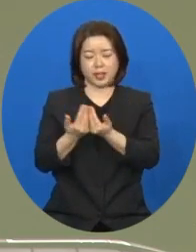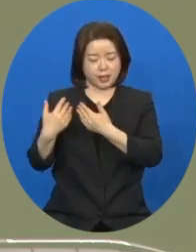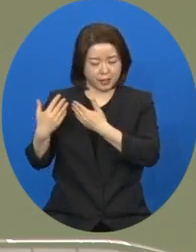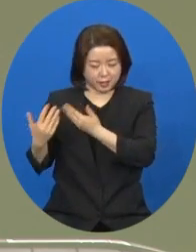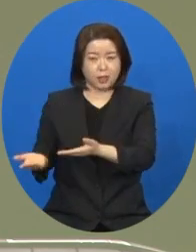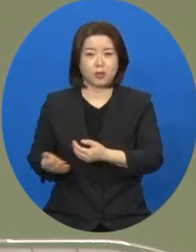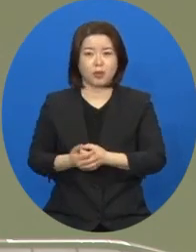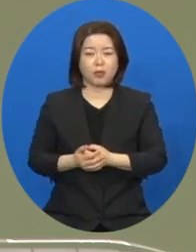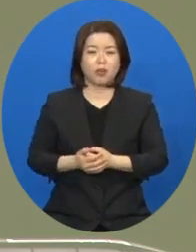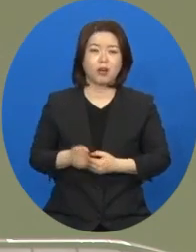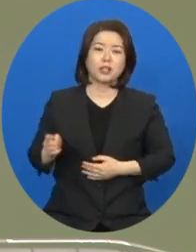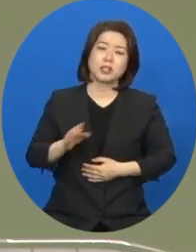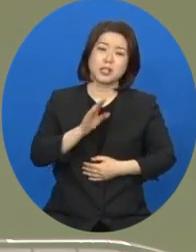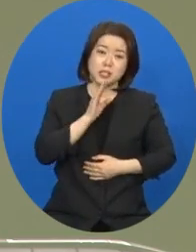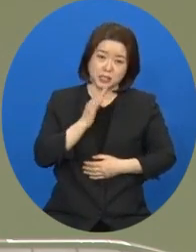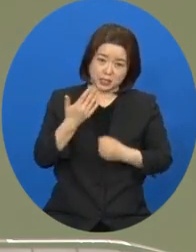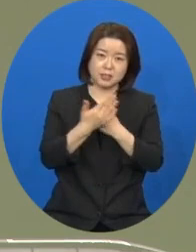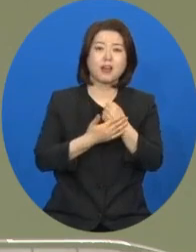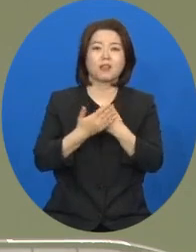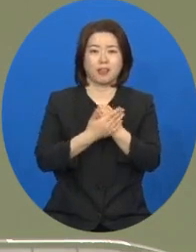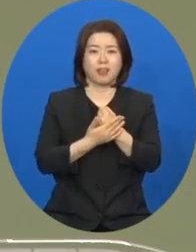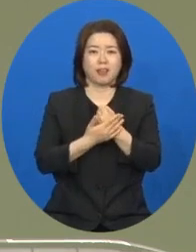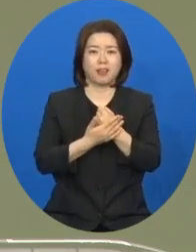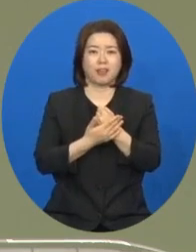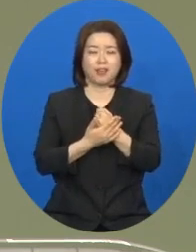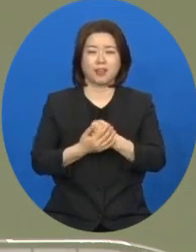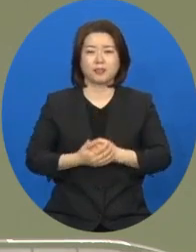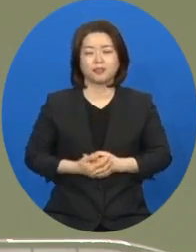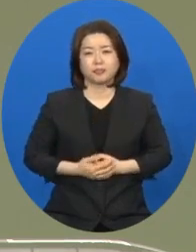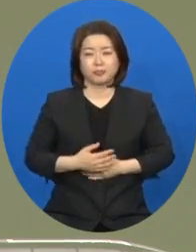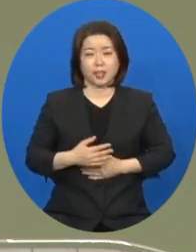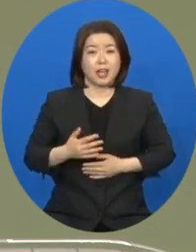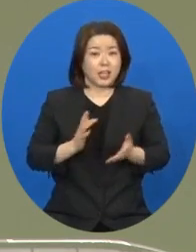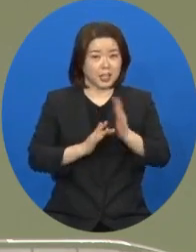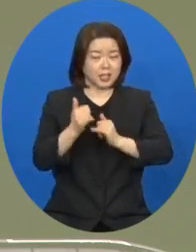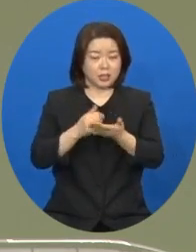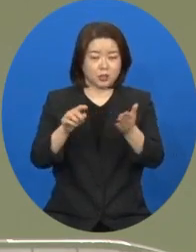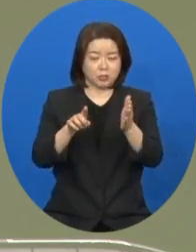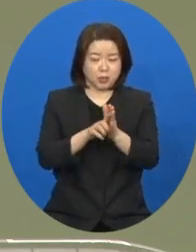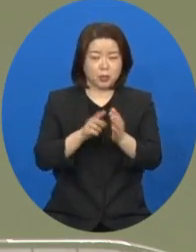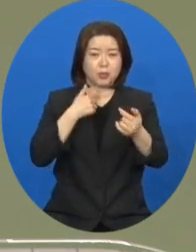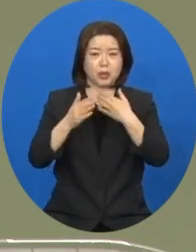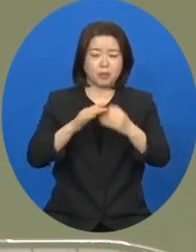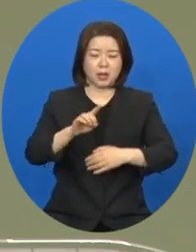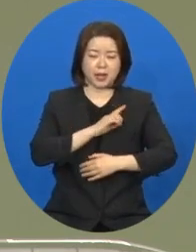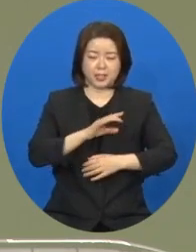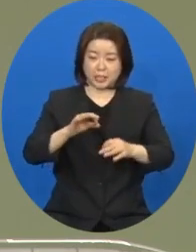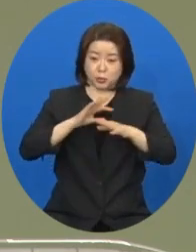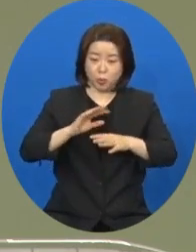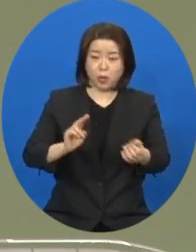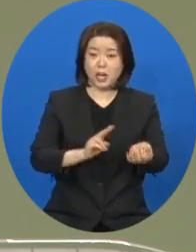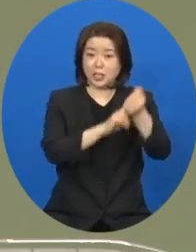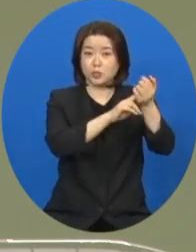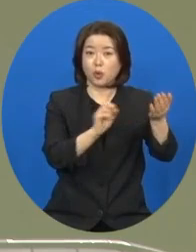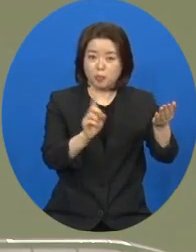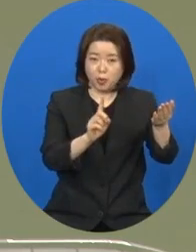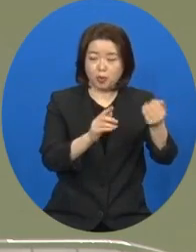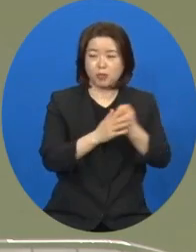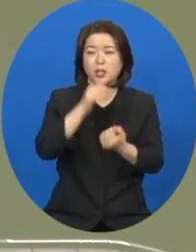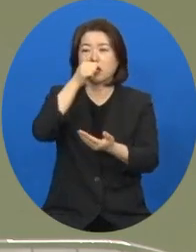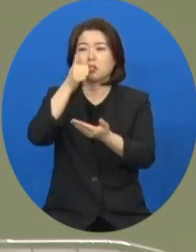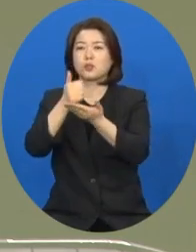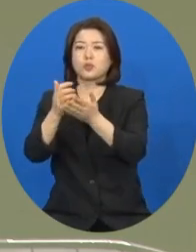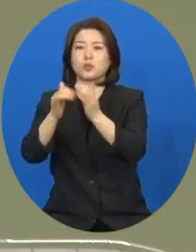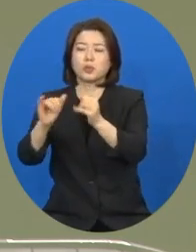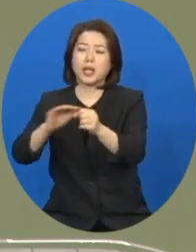진짜 은혜거든요. 여러분, 우리가 예수님을 믿고 경험하는 가장 놀라운 기적이요, 죄인을 사랑하게 되는